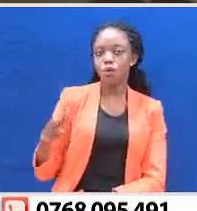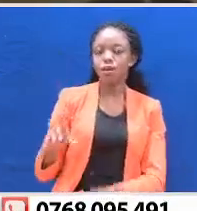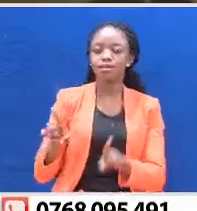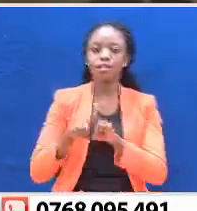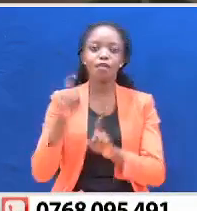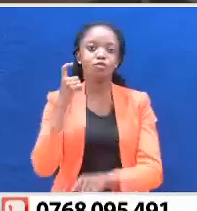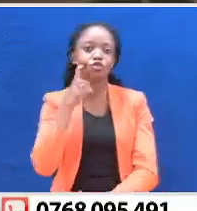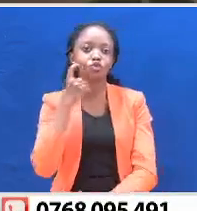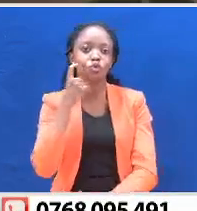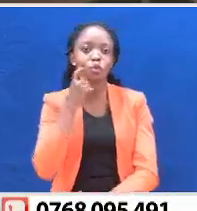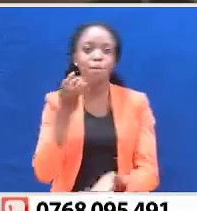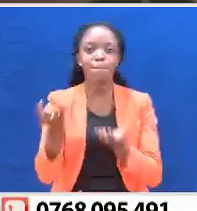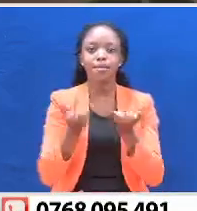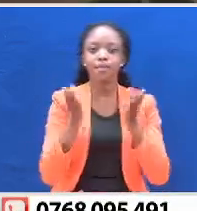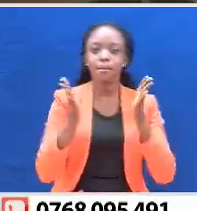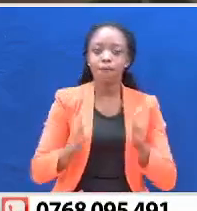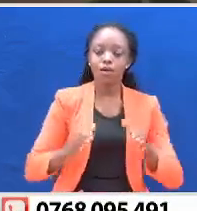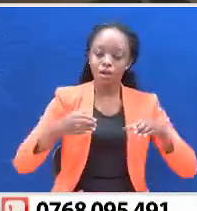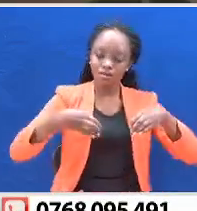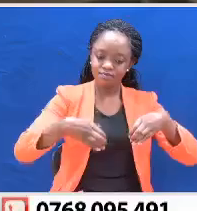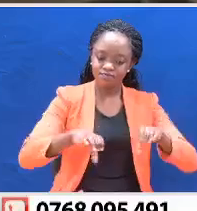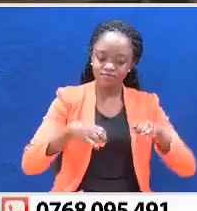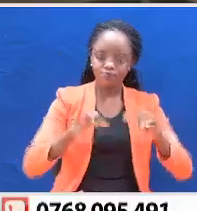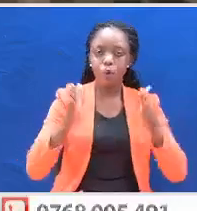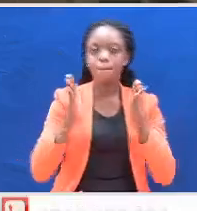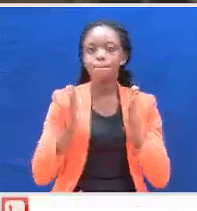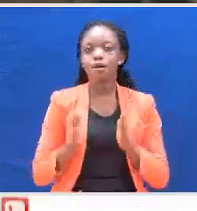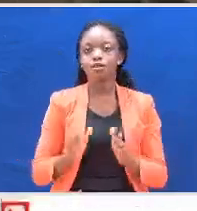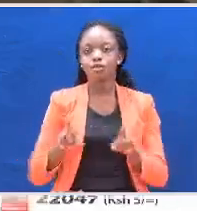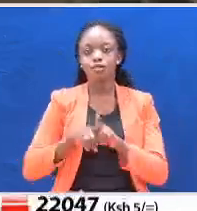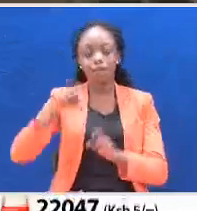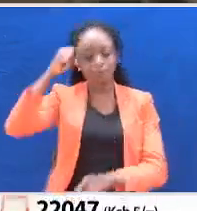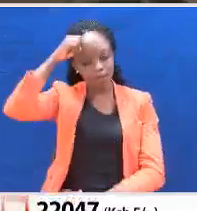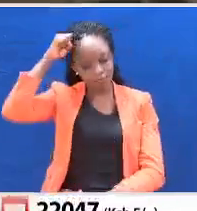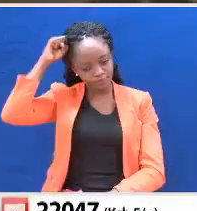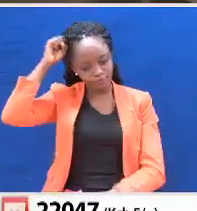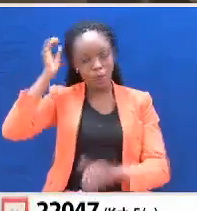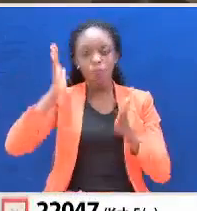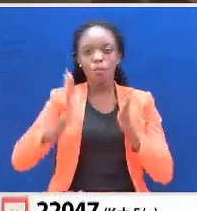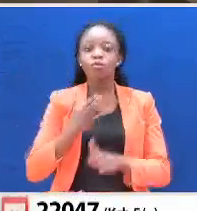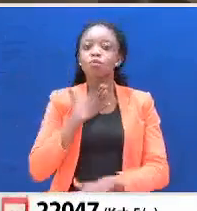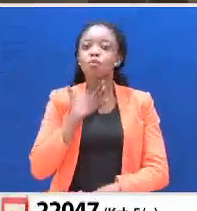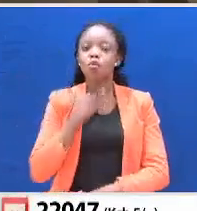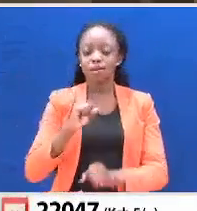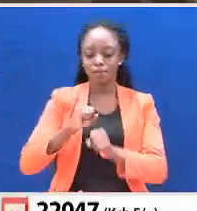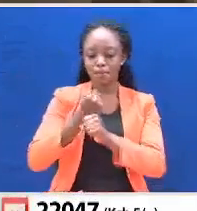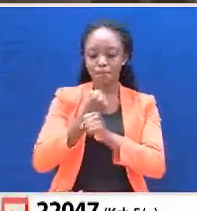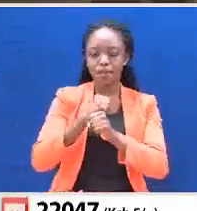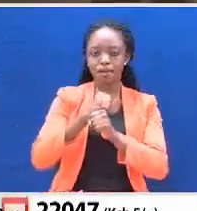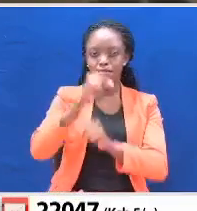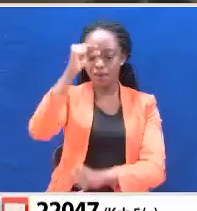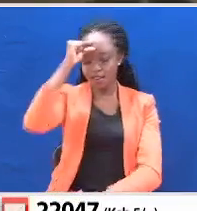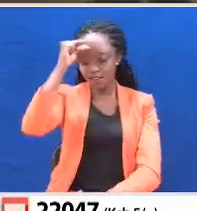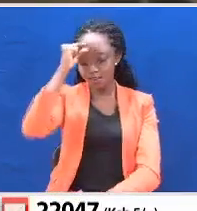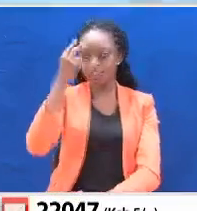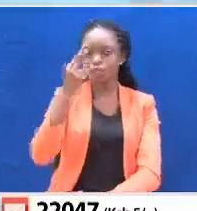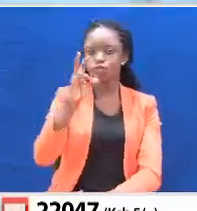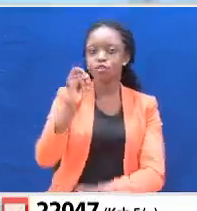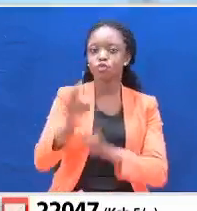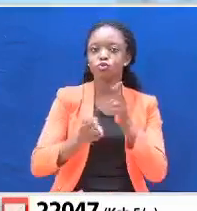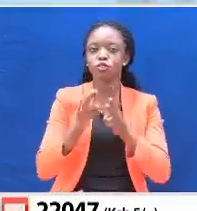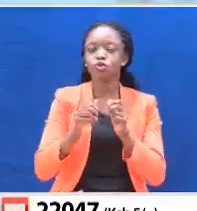kiosk na huyo wa boda boda na huyo wa kinyozi ndio tutaunda serikali ya 2022